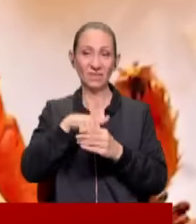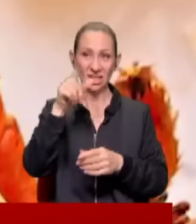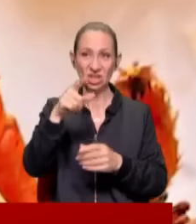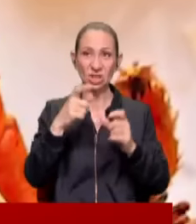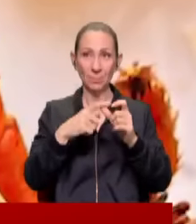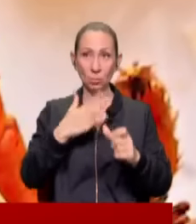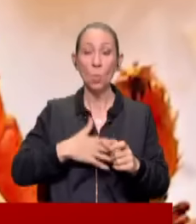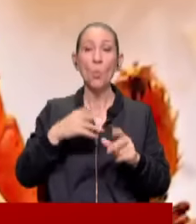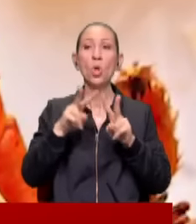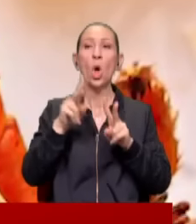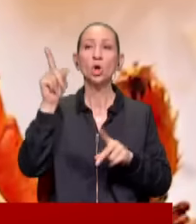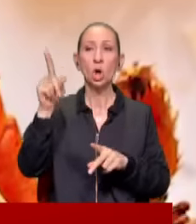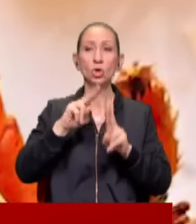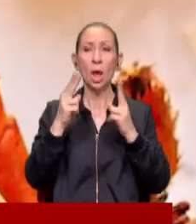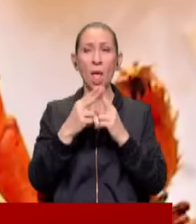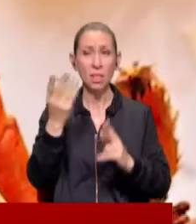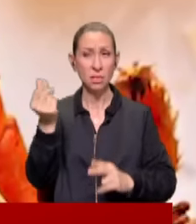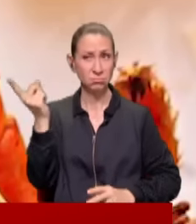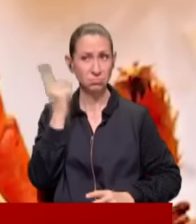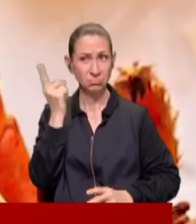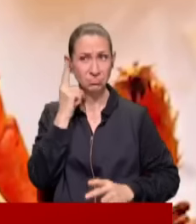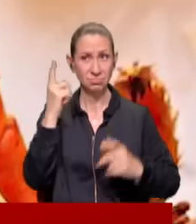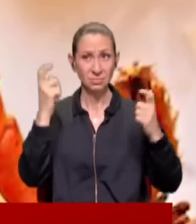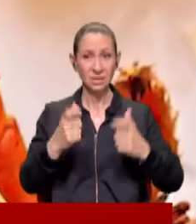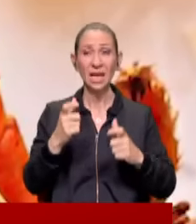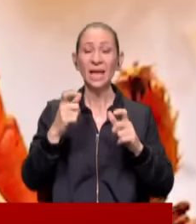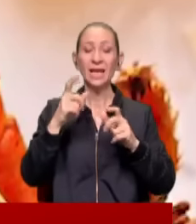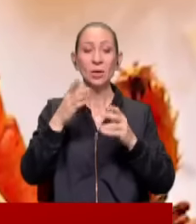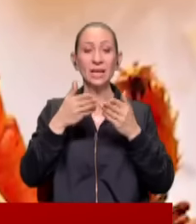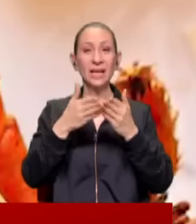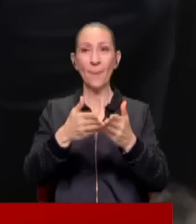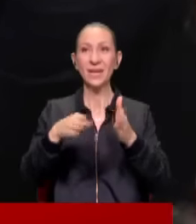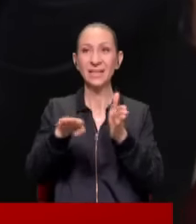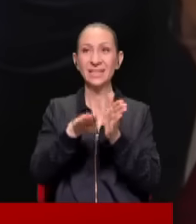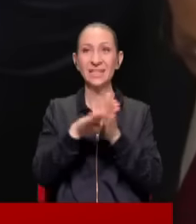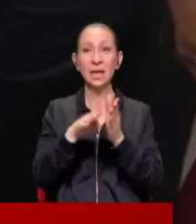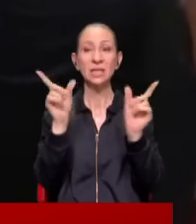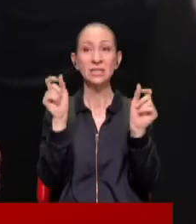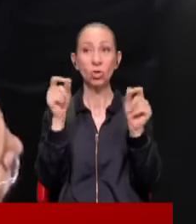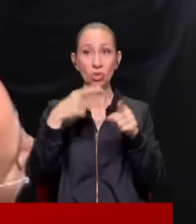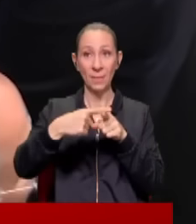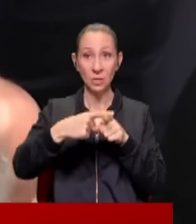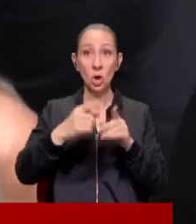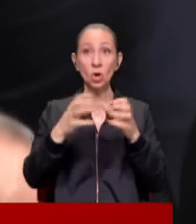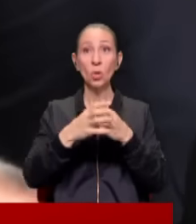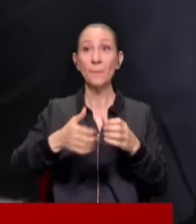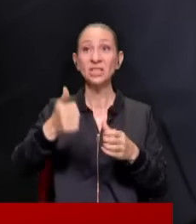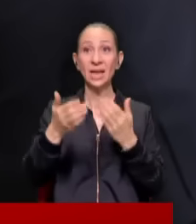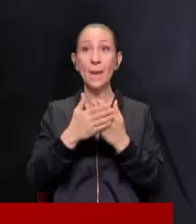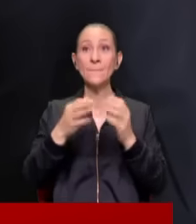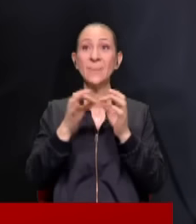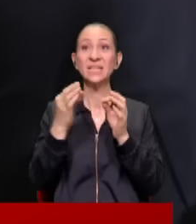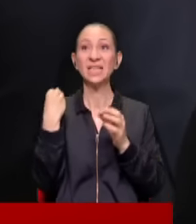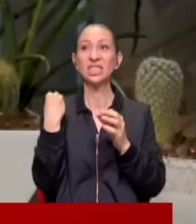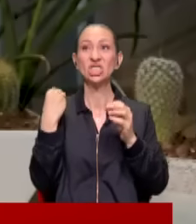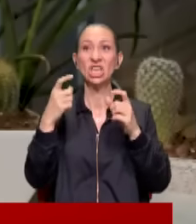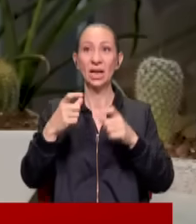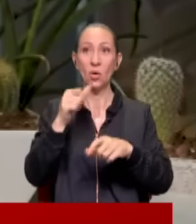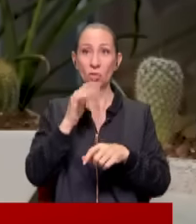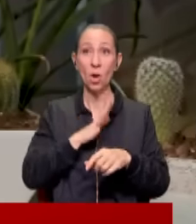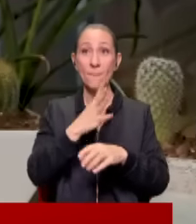Bursalı'nın Monaco'da dünyanın en prestijli adreslerinden yat kulübünde yediği ıslak havuzu paylaşması, Grup Başkan Vekili Bahadır